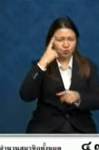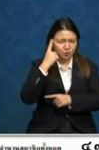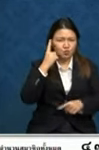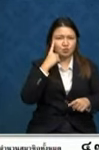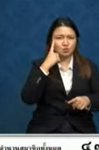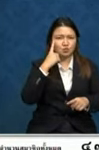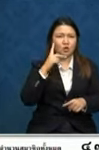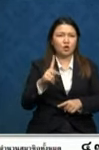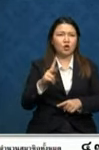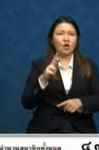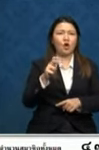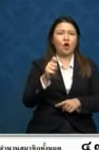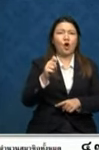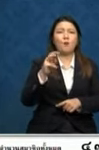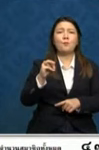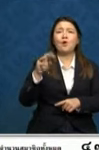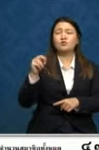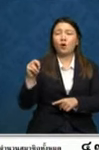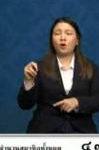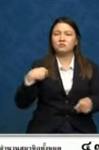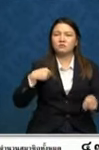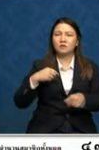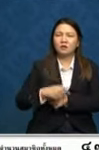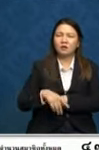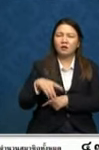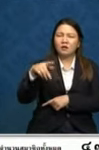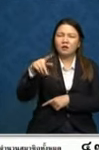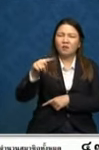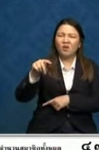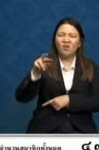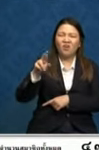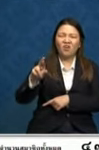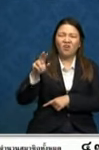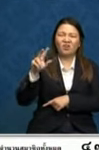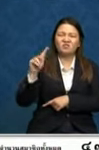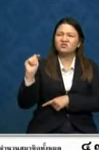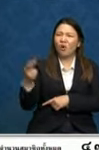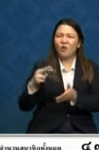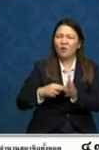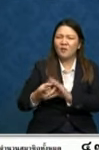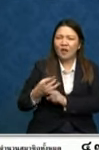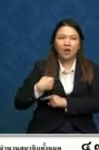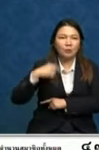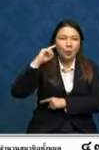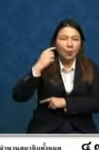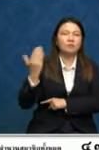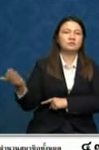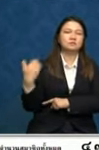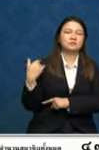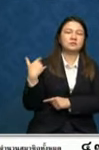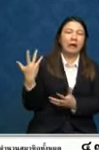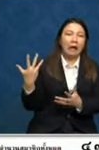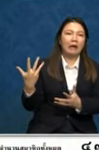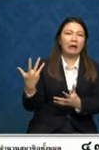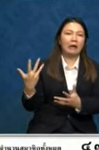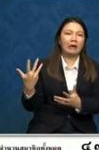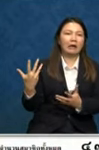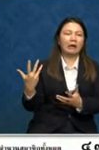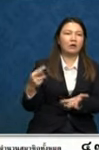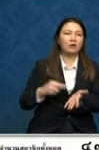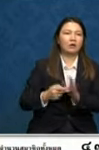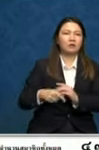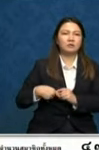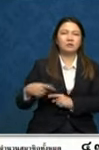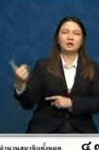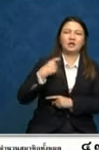กรมน.บางคนยังไม่รู้เลยว่าผอ.ท.แปลว่าอะไรคือผู้ร่วมพัฒนาชาติไทยยังได้มาถ